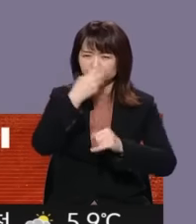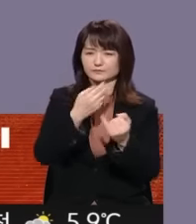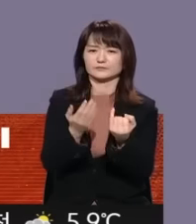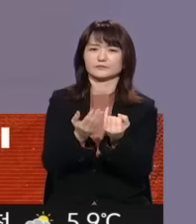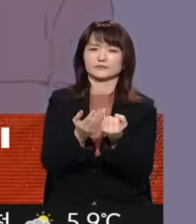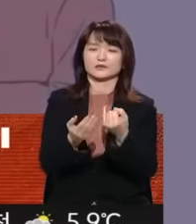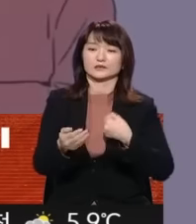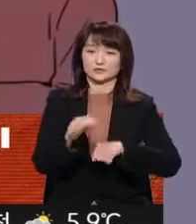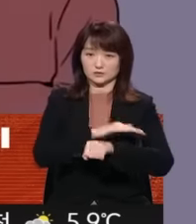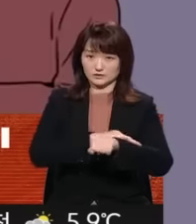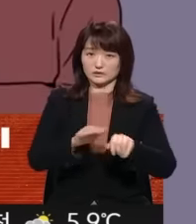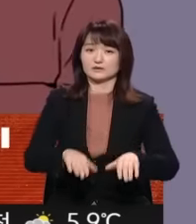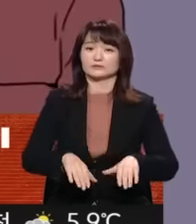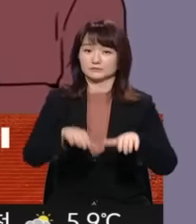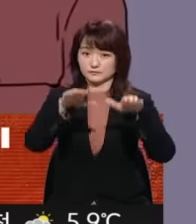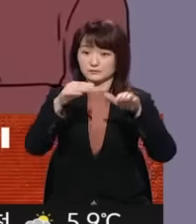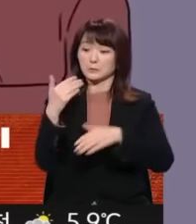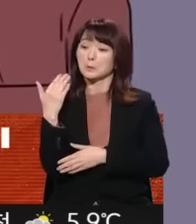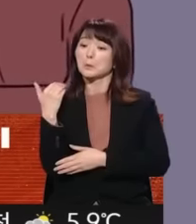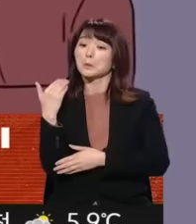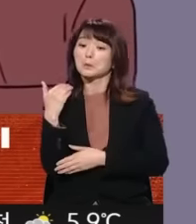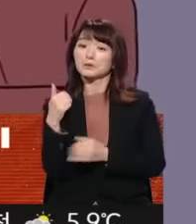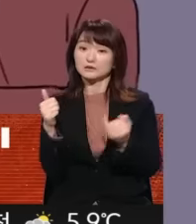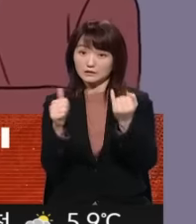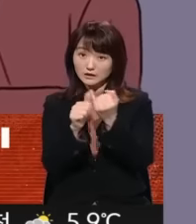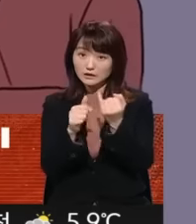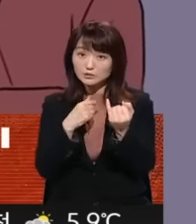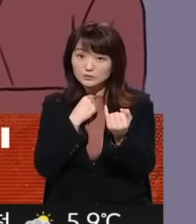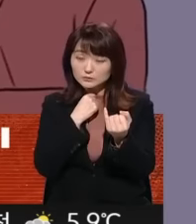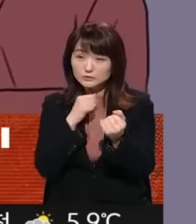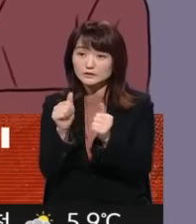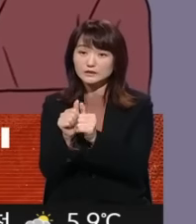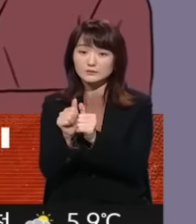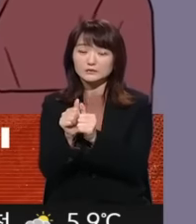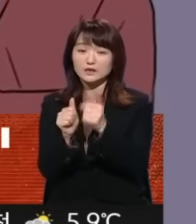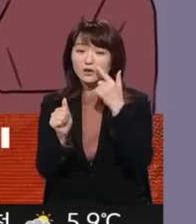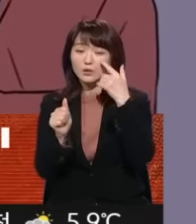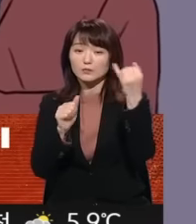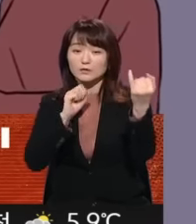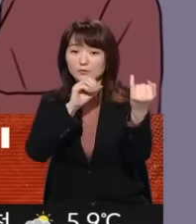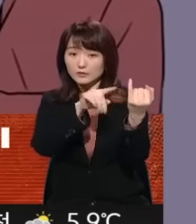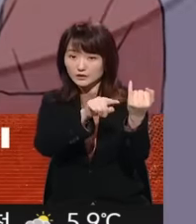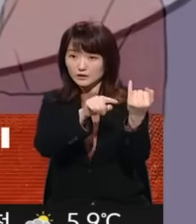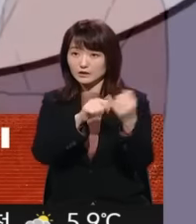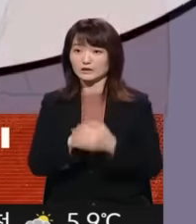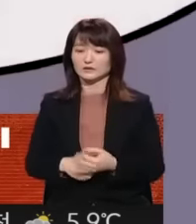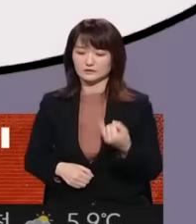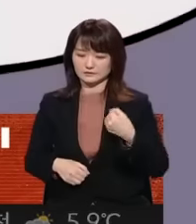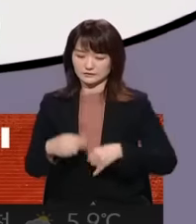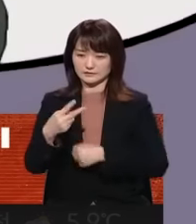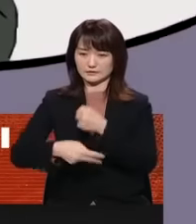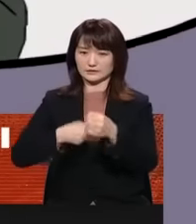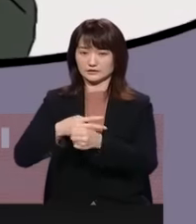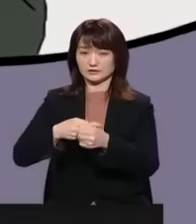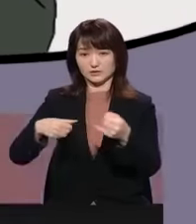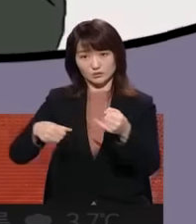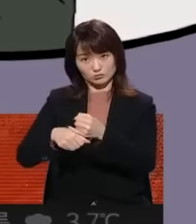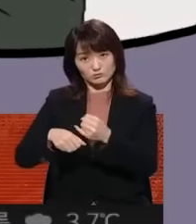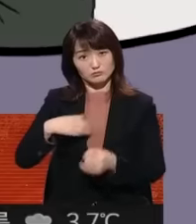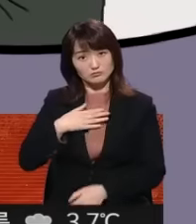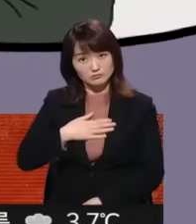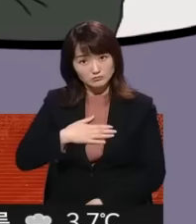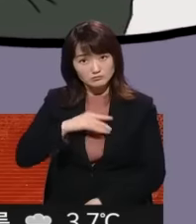잘 커졌습니다 그런데 얼마 전에 결혼하고 싶은 남자가 있다 이런 얘기를 꺼냈는데 딸이 2년 동안 사귄 남자친구가 있는 건 알고